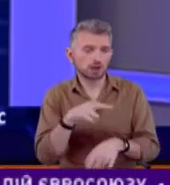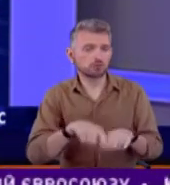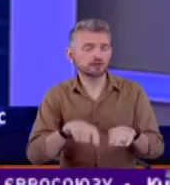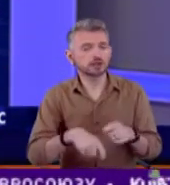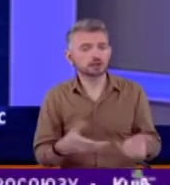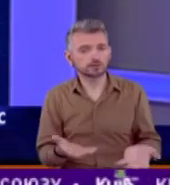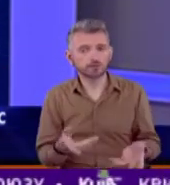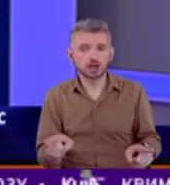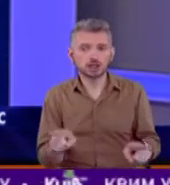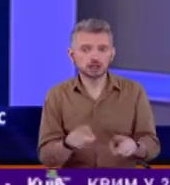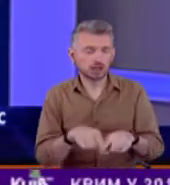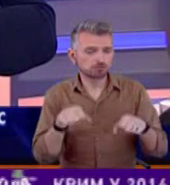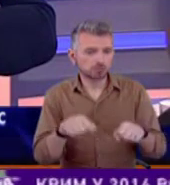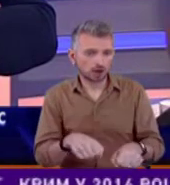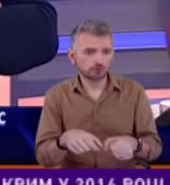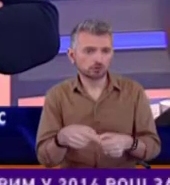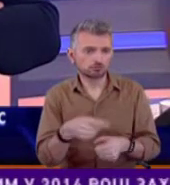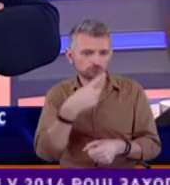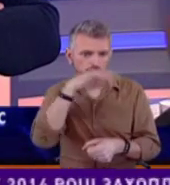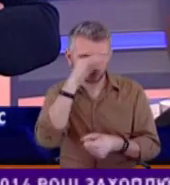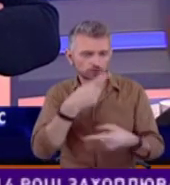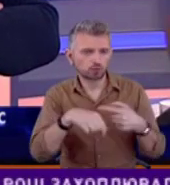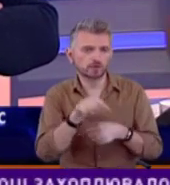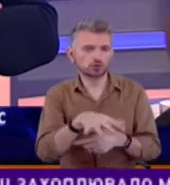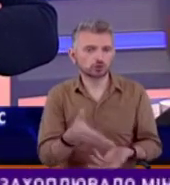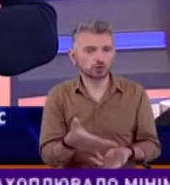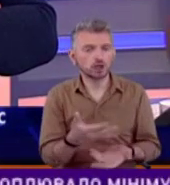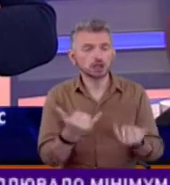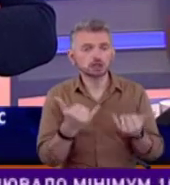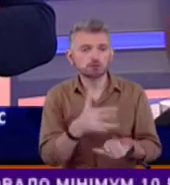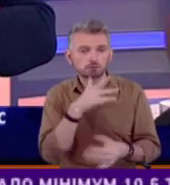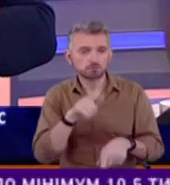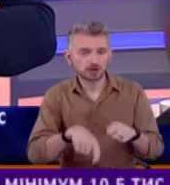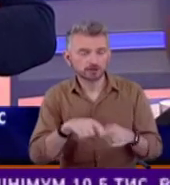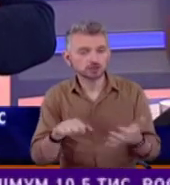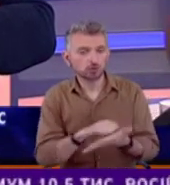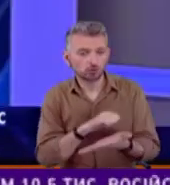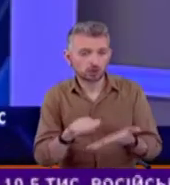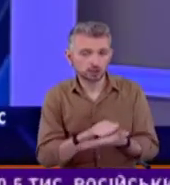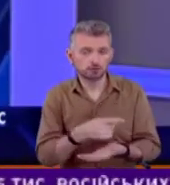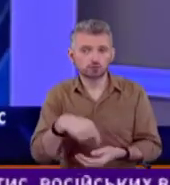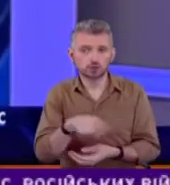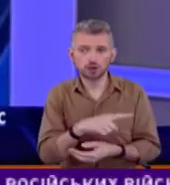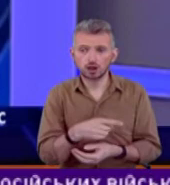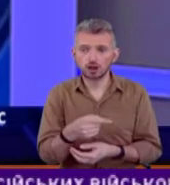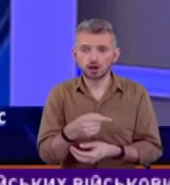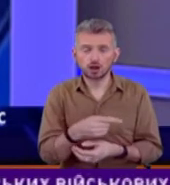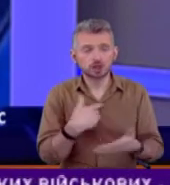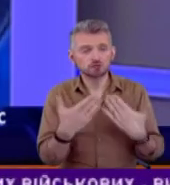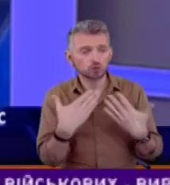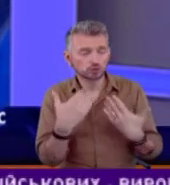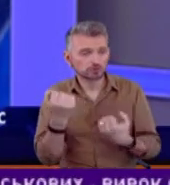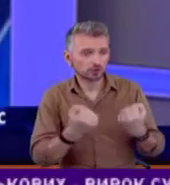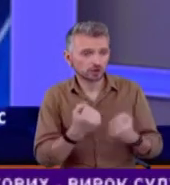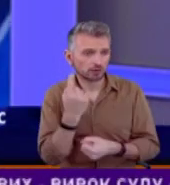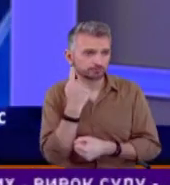перевірки. Таке право їм зараз повернуто. І вже при перевірці документів вони... Так, але мовчи, щось... спілкуєш з водієм,